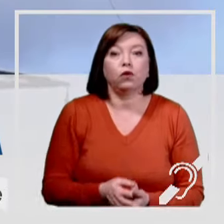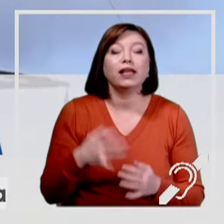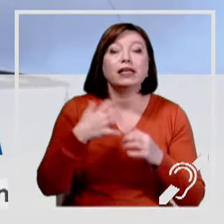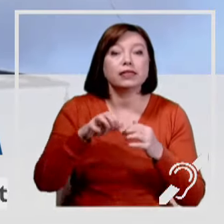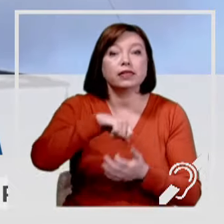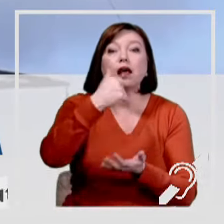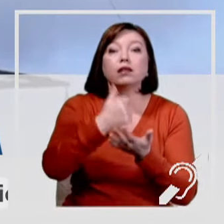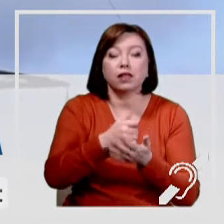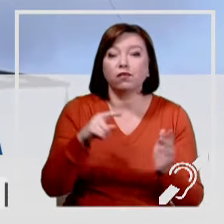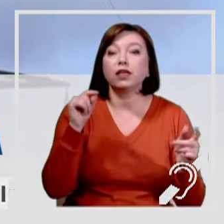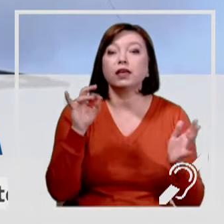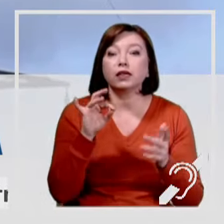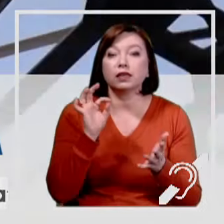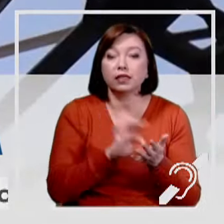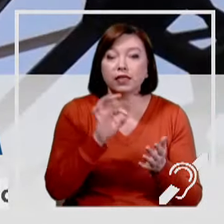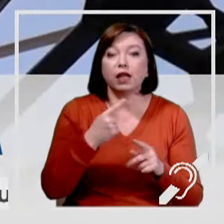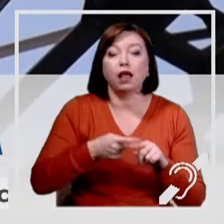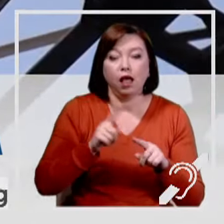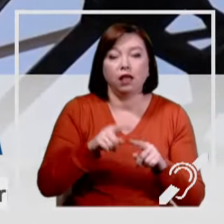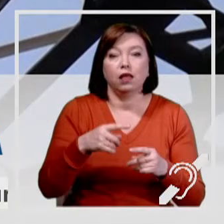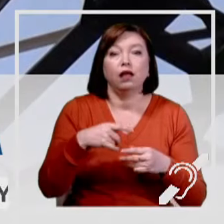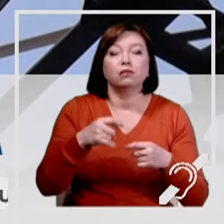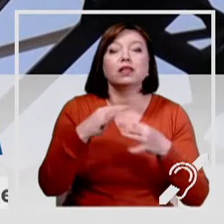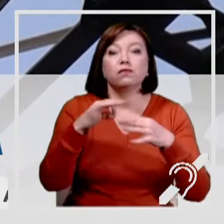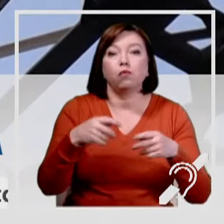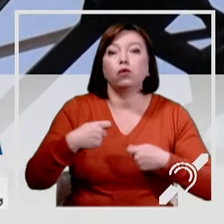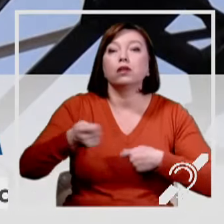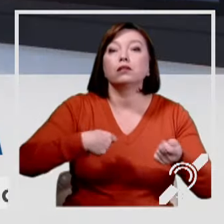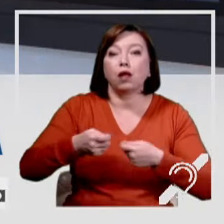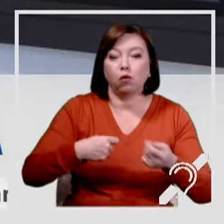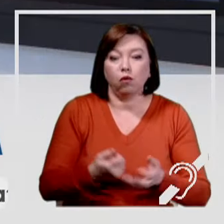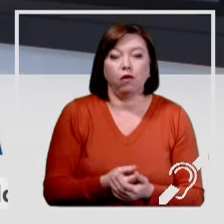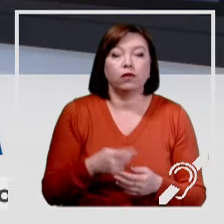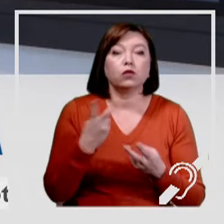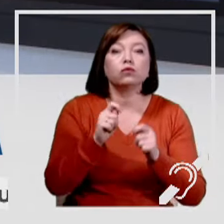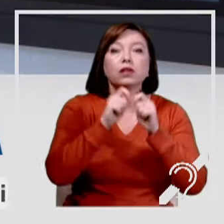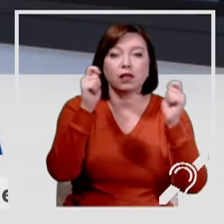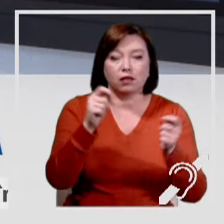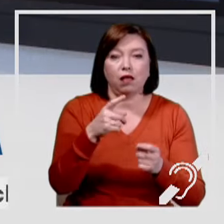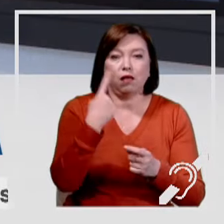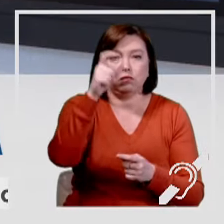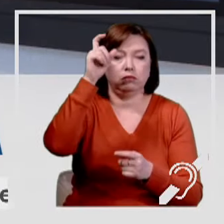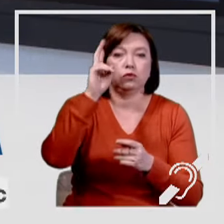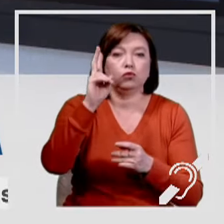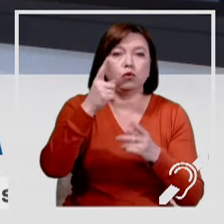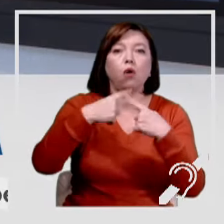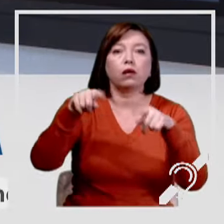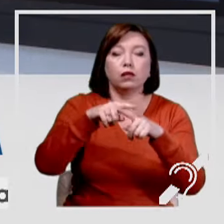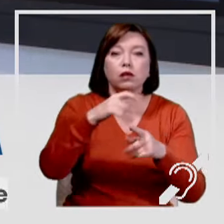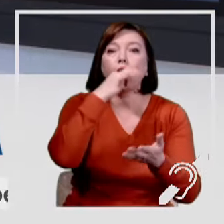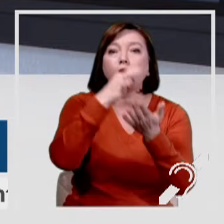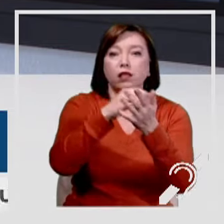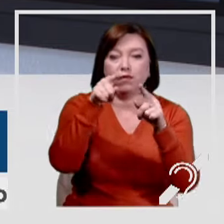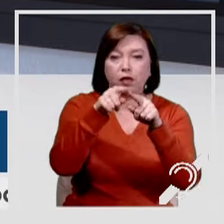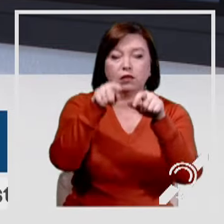Printre priorități se găsește și crearea unei piețe libere a energiei electrice. Crearea unui operator de piață care va crea, spunem, de